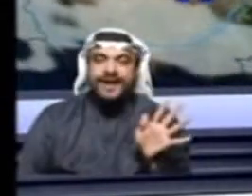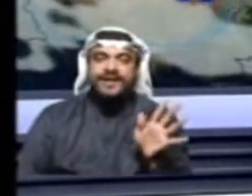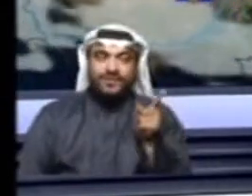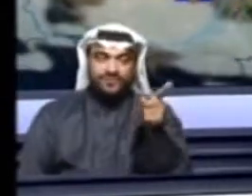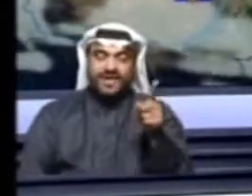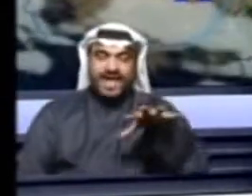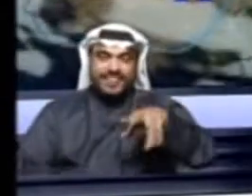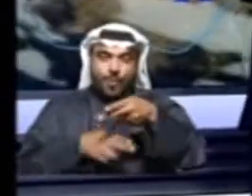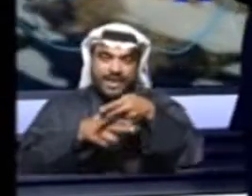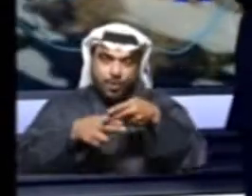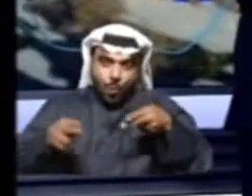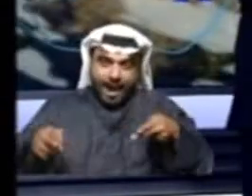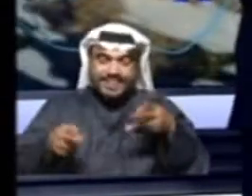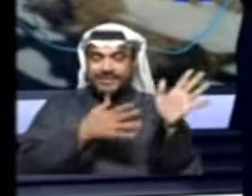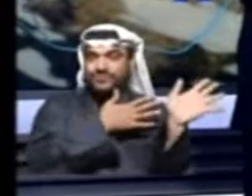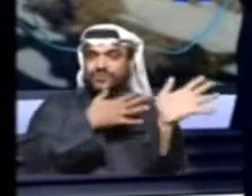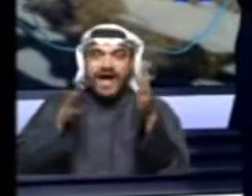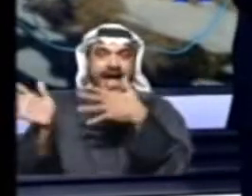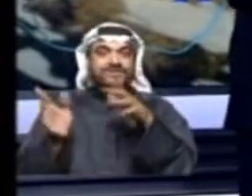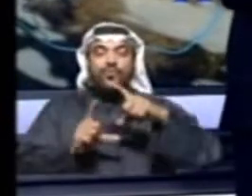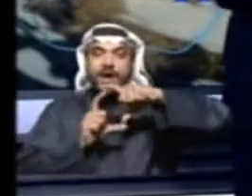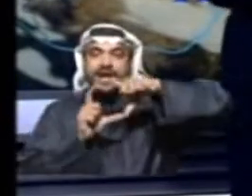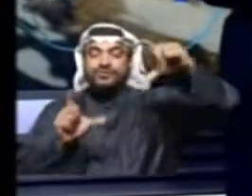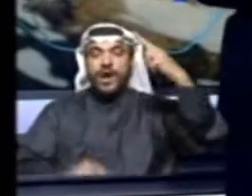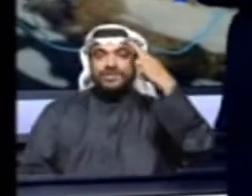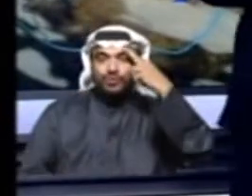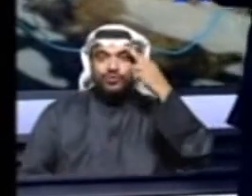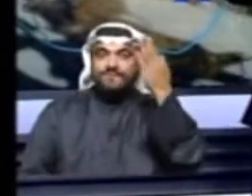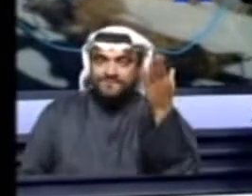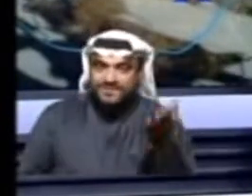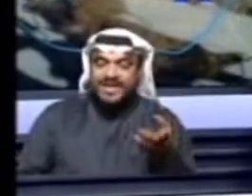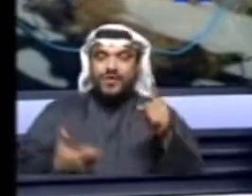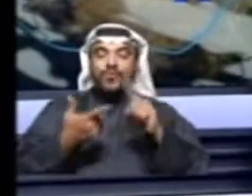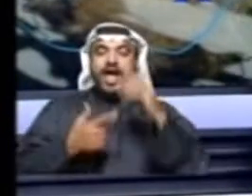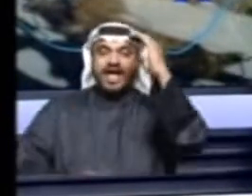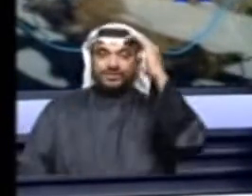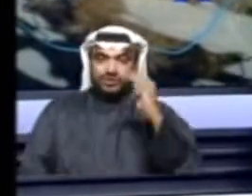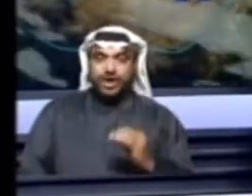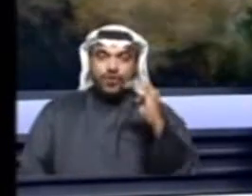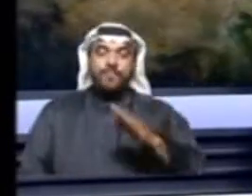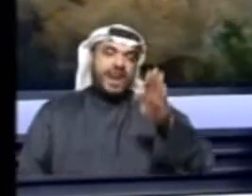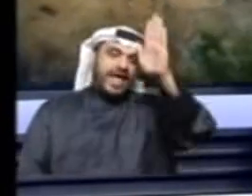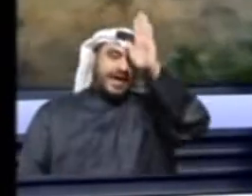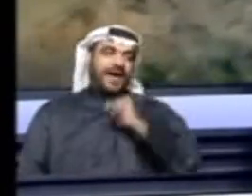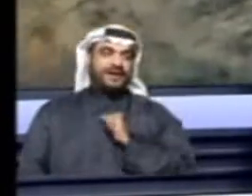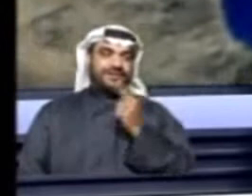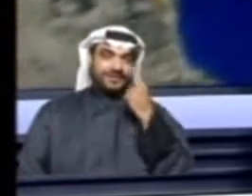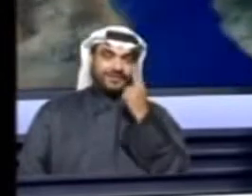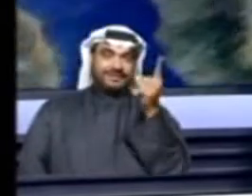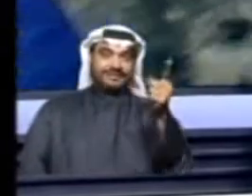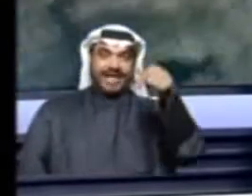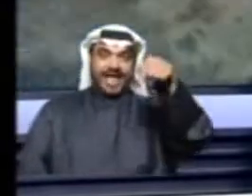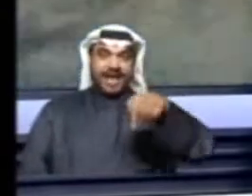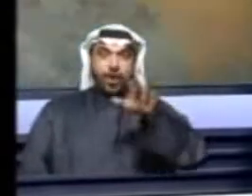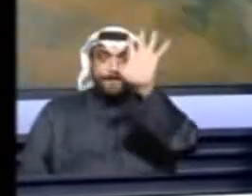دولة الكويت، وكذلك على الأجزاء الشمالية من المملكة العربية السعودية، وكذلك على جنوب جمهورية العراق. الأجواء في منتصف